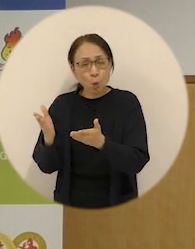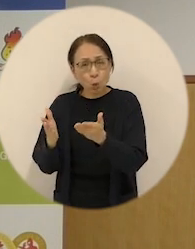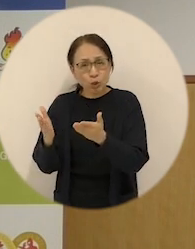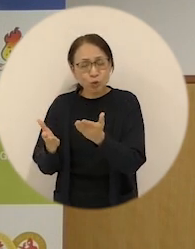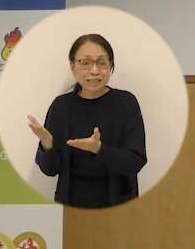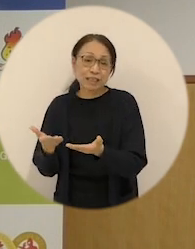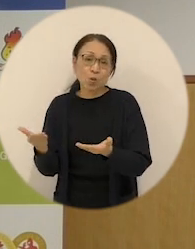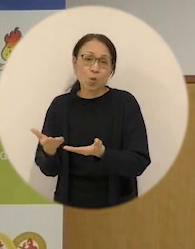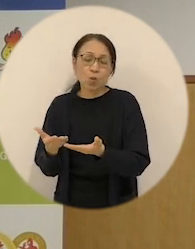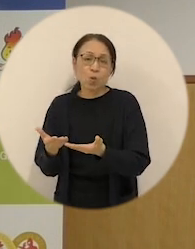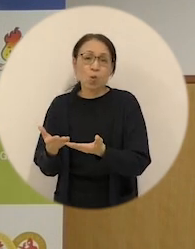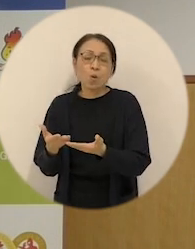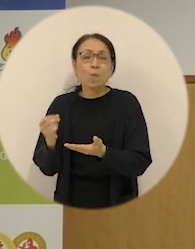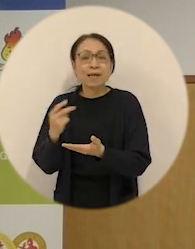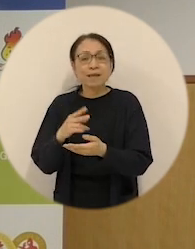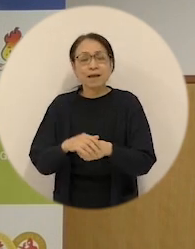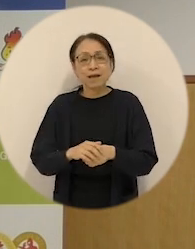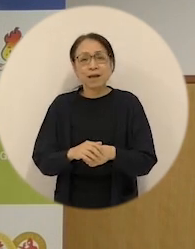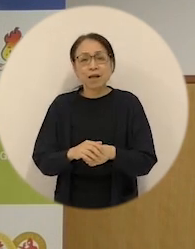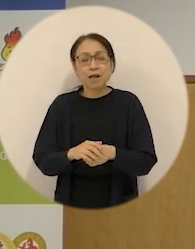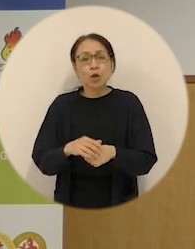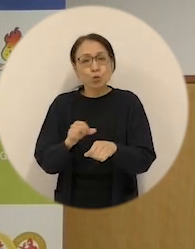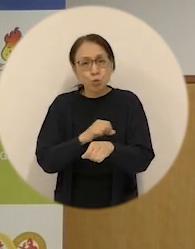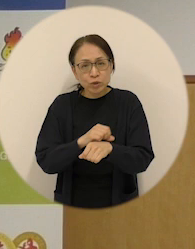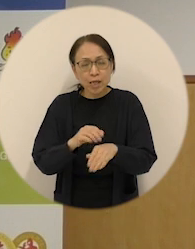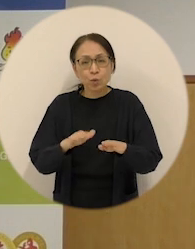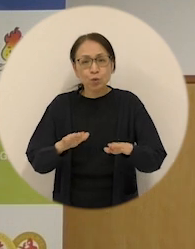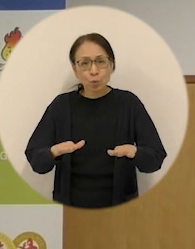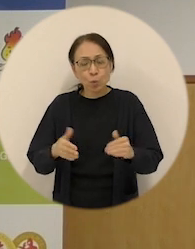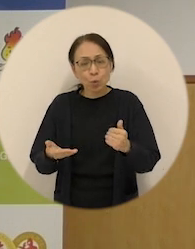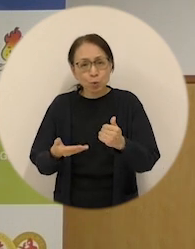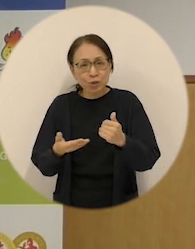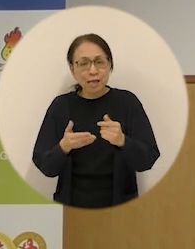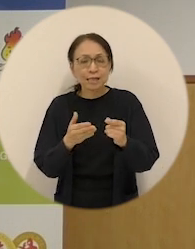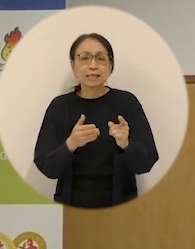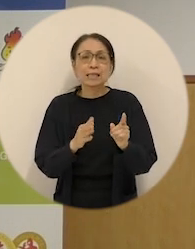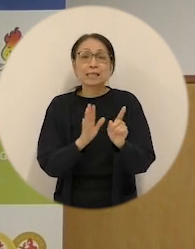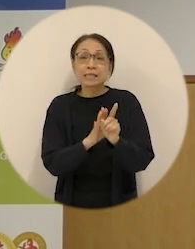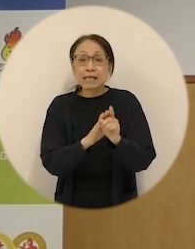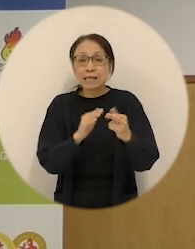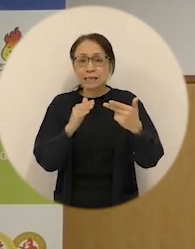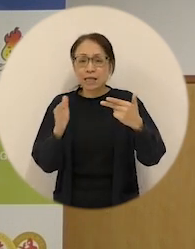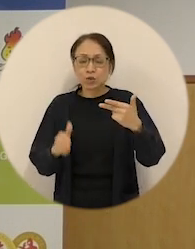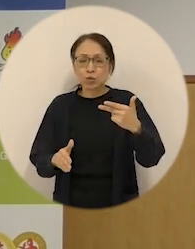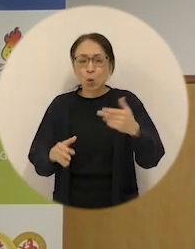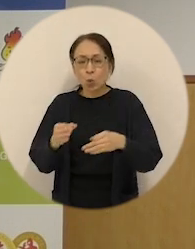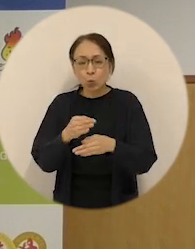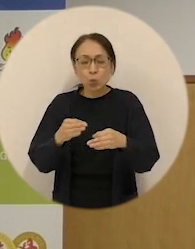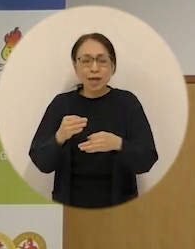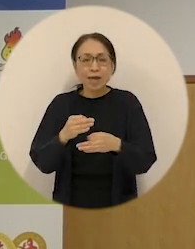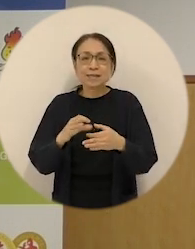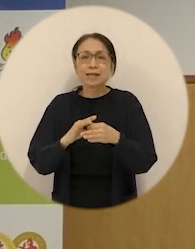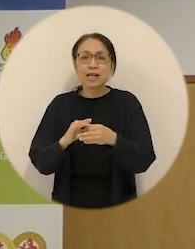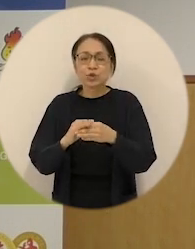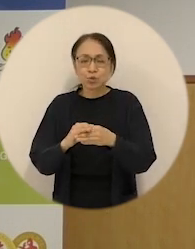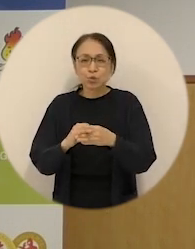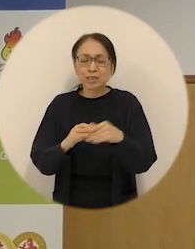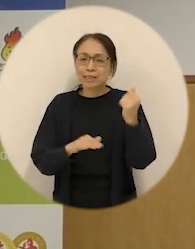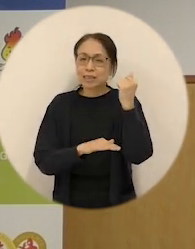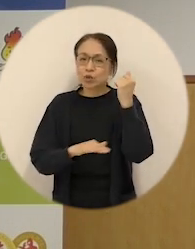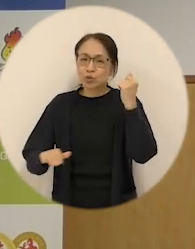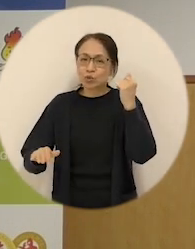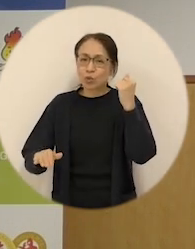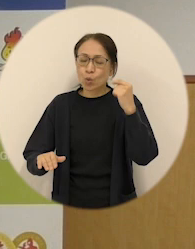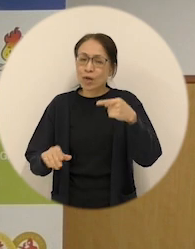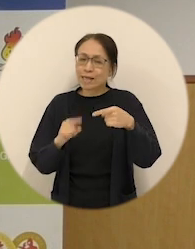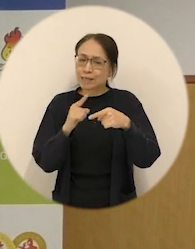業並びに特定子ども子育て支援施設等の運営に関する基準の一部改正